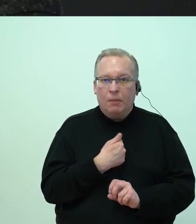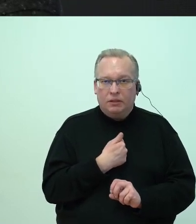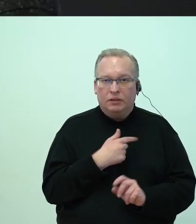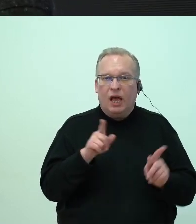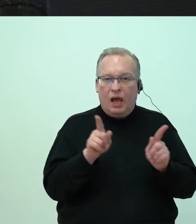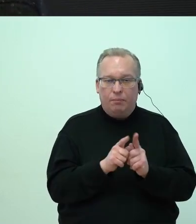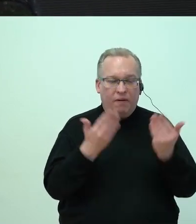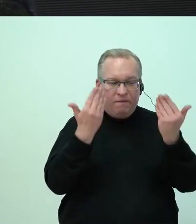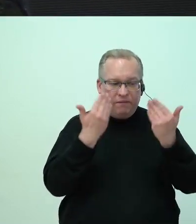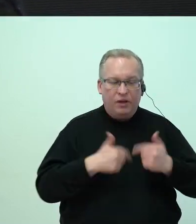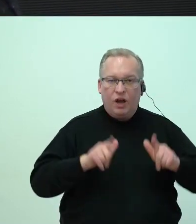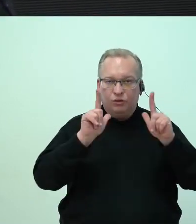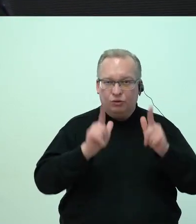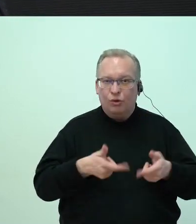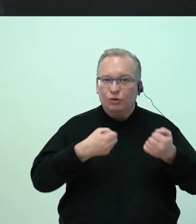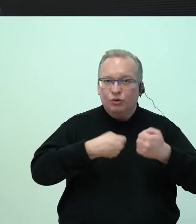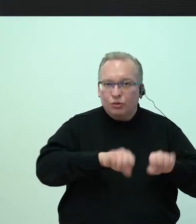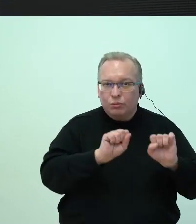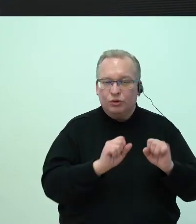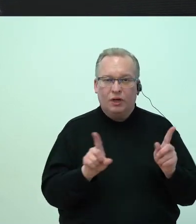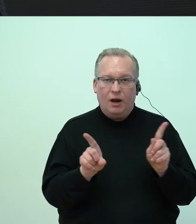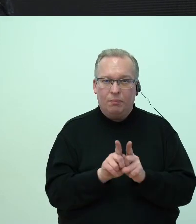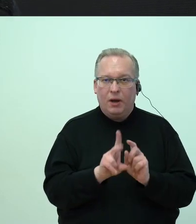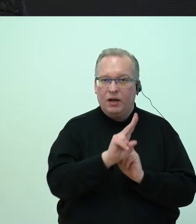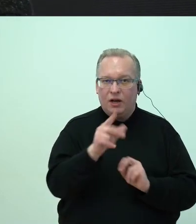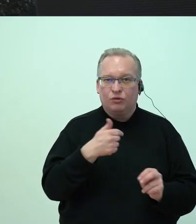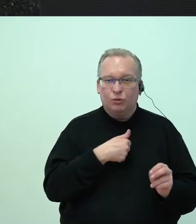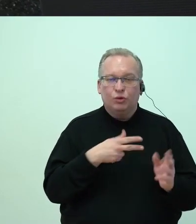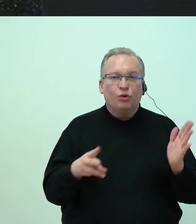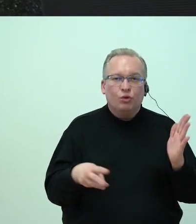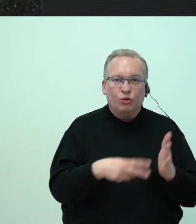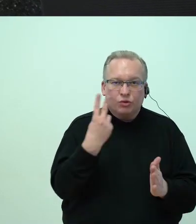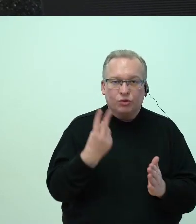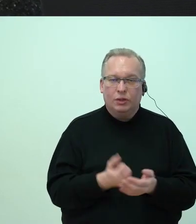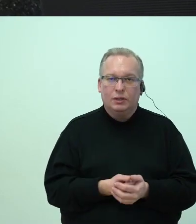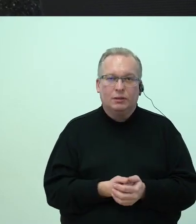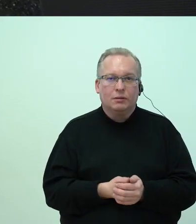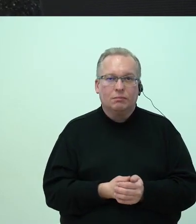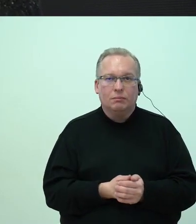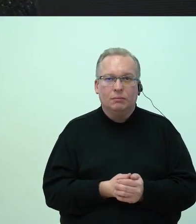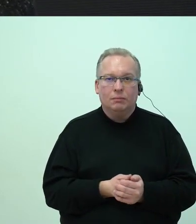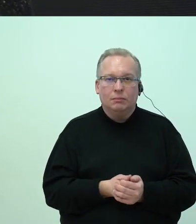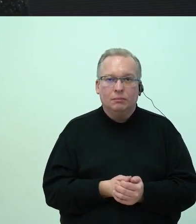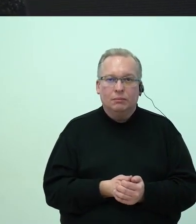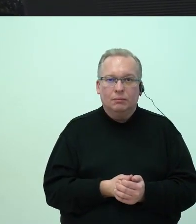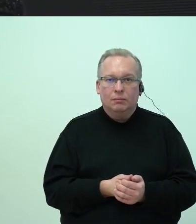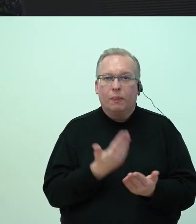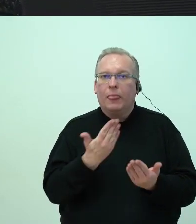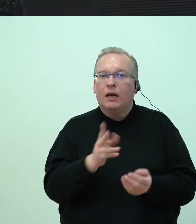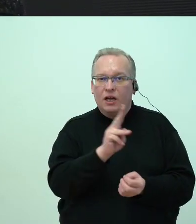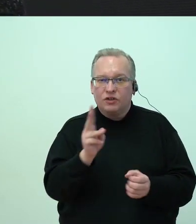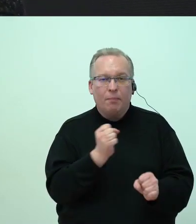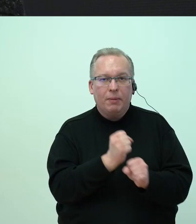fizinių tokių grasinimų, kad kažkas mus nužudys, ar kad